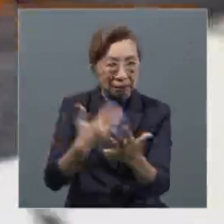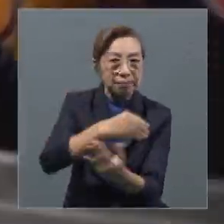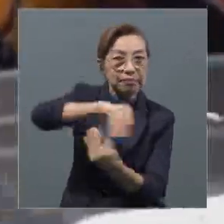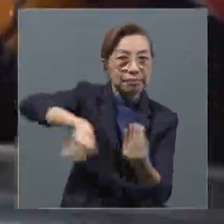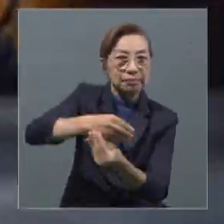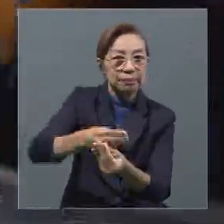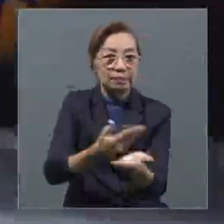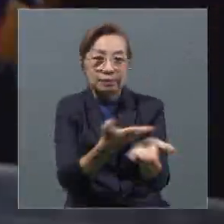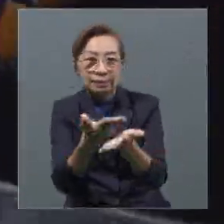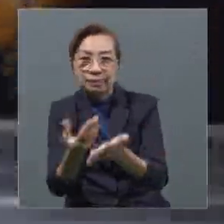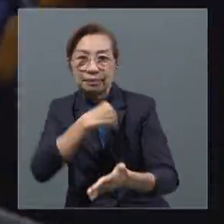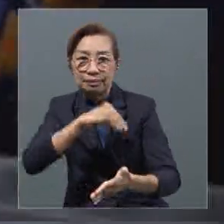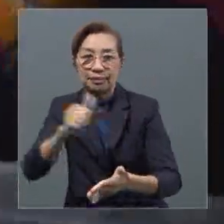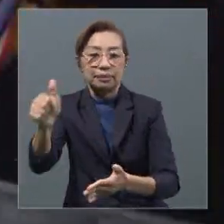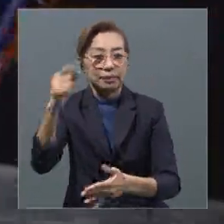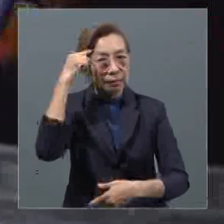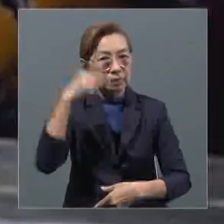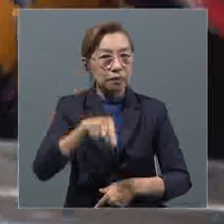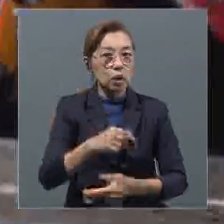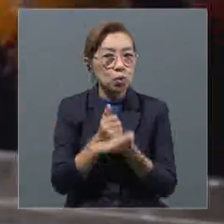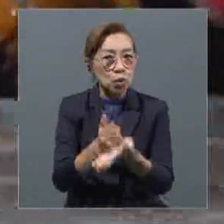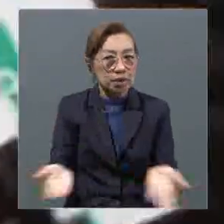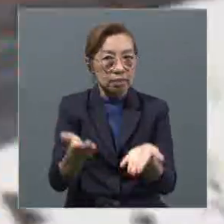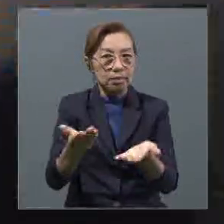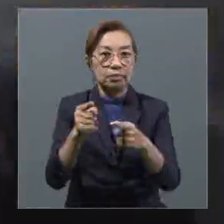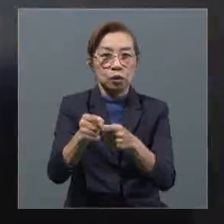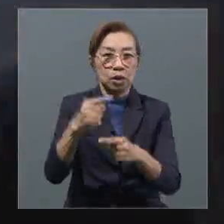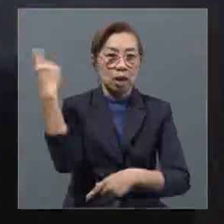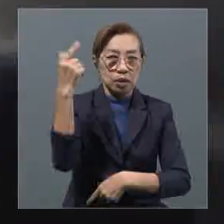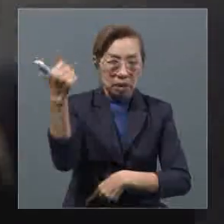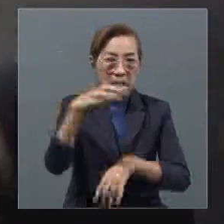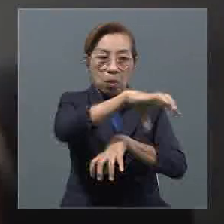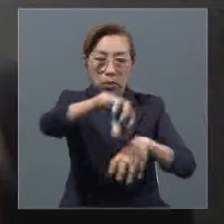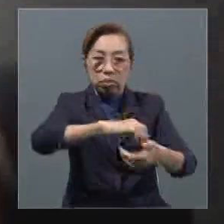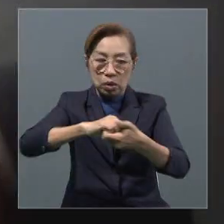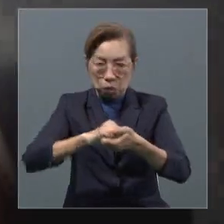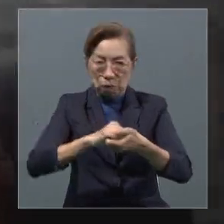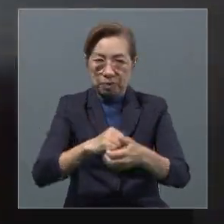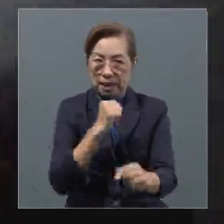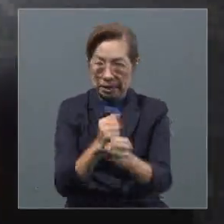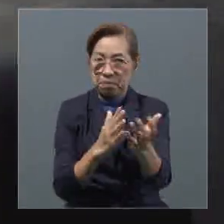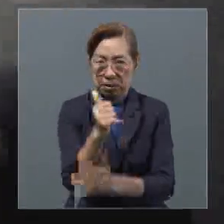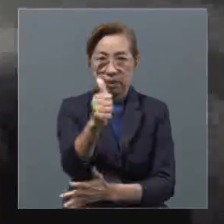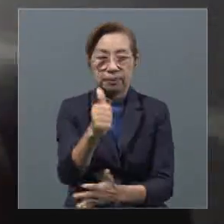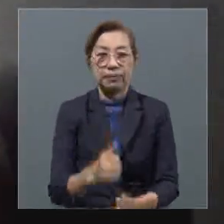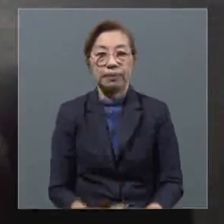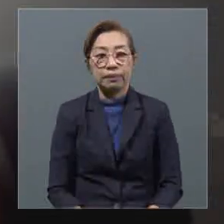แล้วก็เชื่อว่าหน่วยงานทุกภาคส่วนก็จะร่วมมือทำให้เกิดขึ้นได้ค่ะ